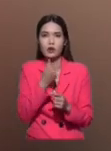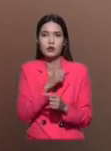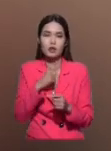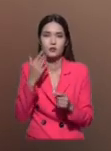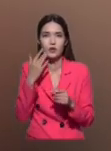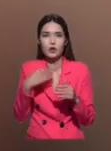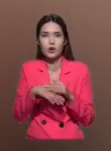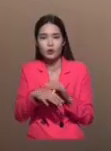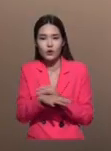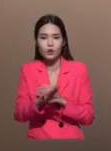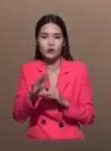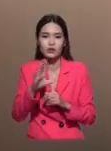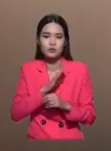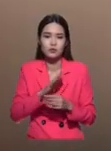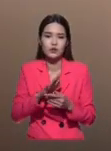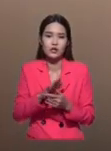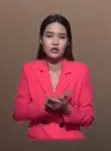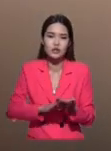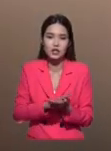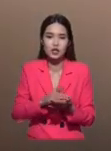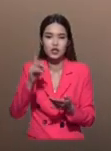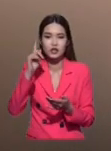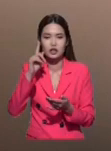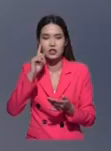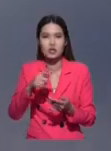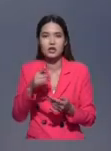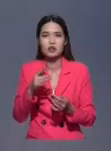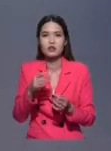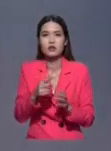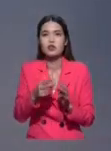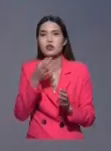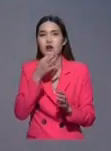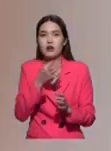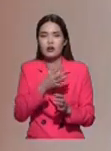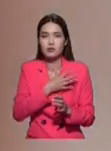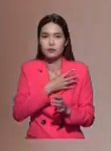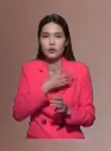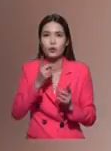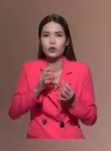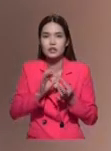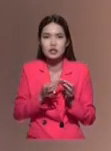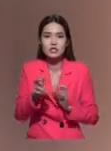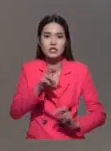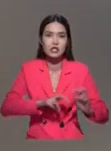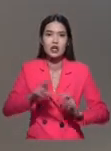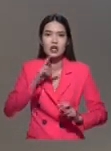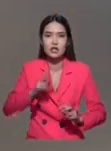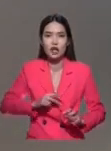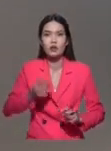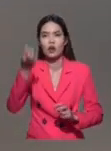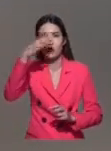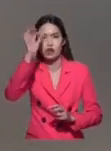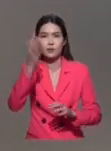не послушает вообще. Мы вчера искали, сегодня мы там целый день просидели в Акимате. Кто искренне искал девочку, так это